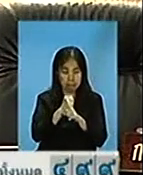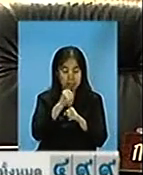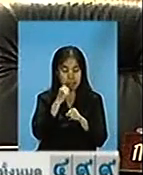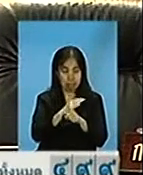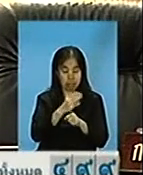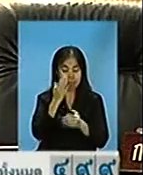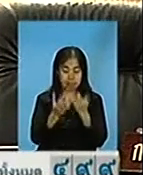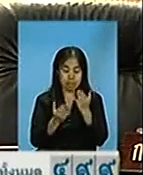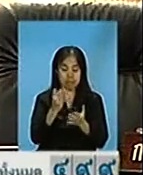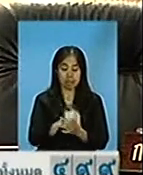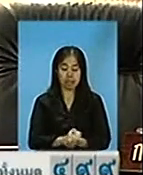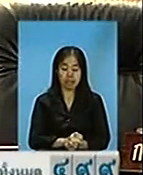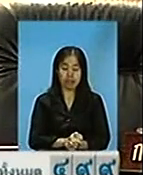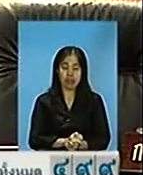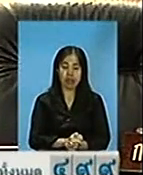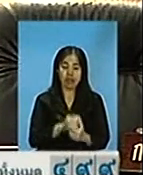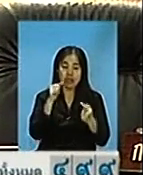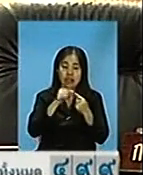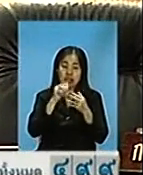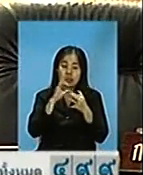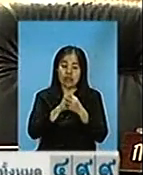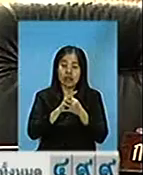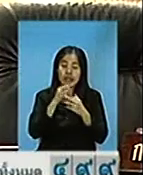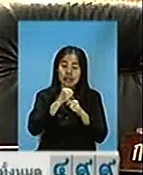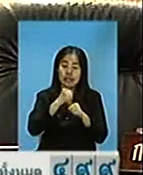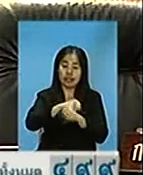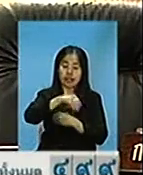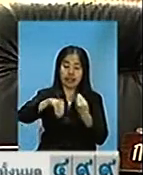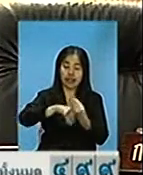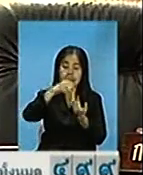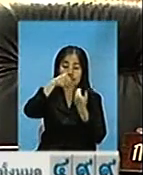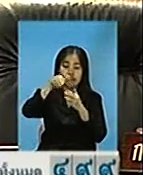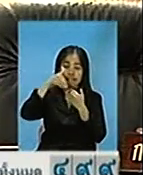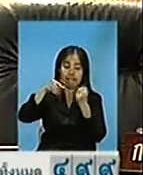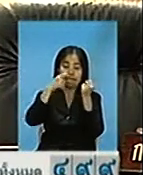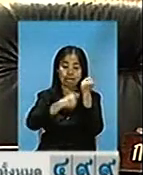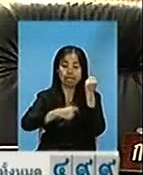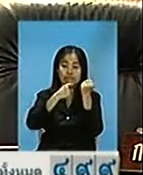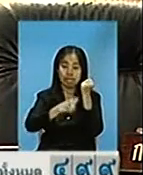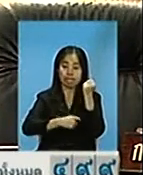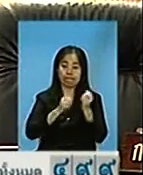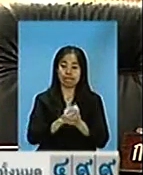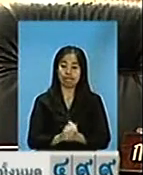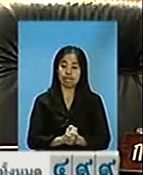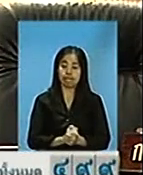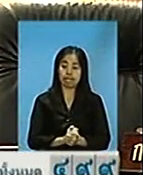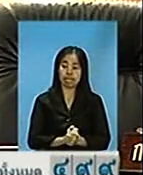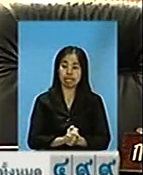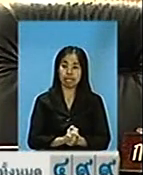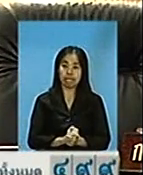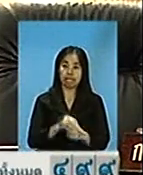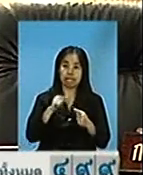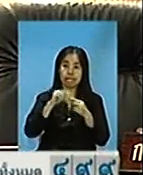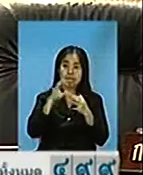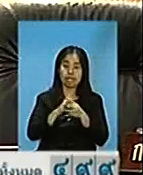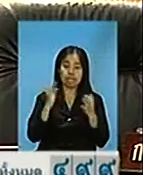เนี่ยถึงมุ่งส่งเสริมไปในเรื่องของผู้ประกอบกิจการยางนะคะแล้วก็ในเรื่องของการส่งเส